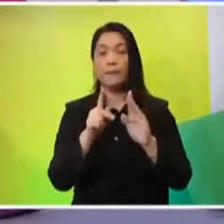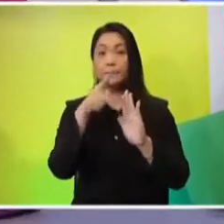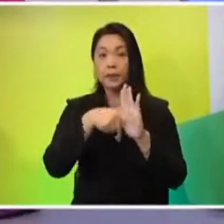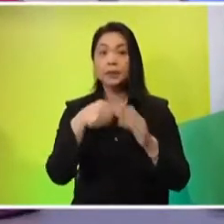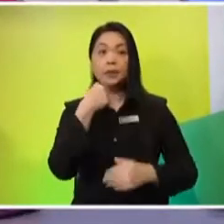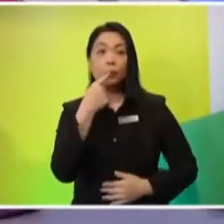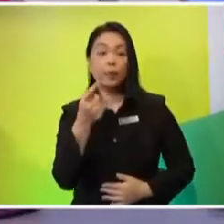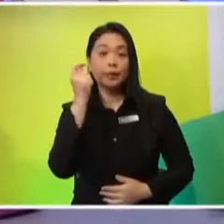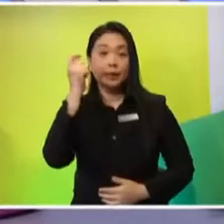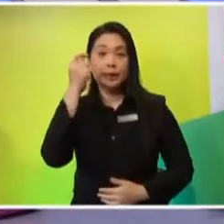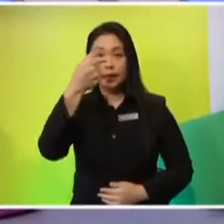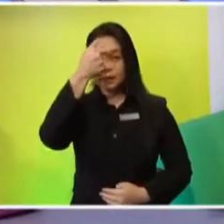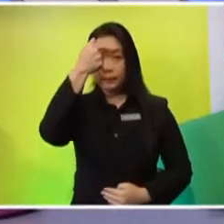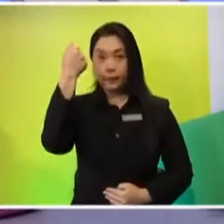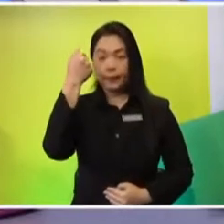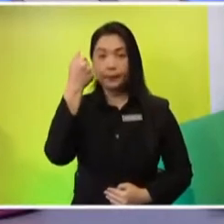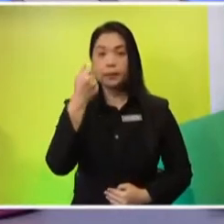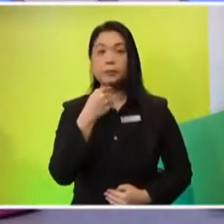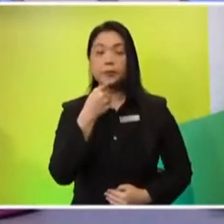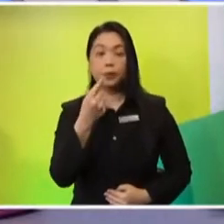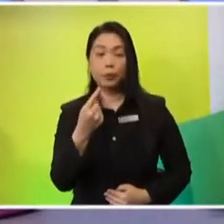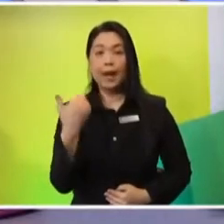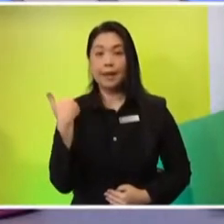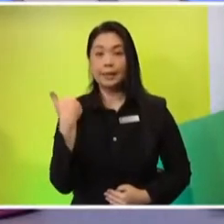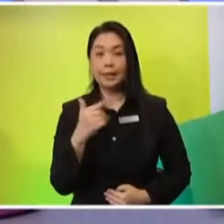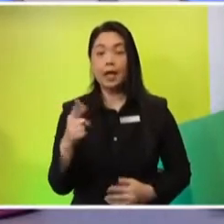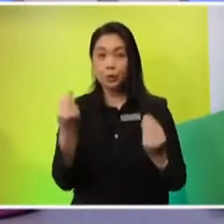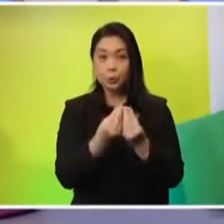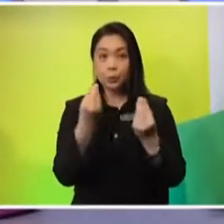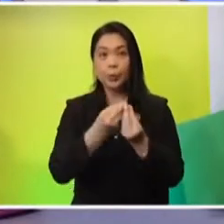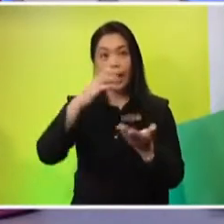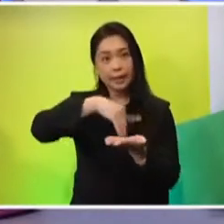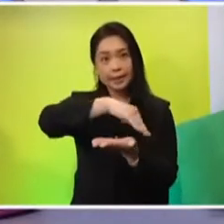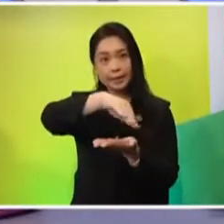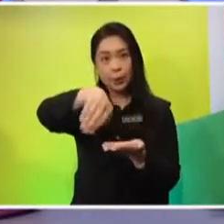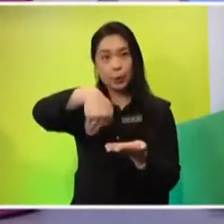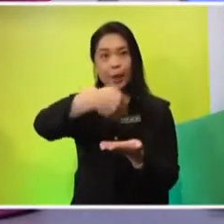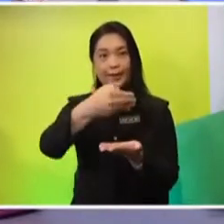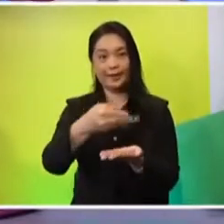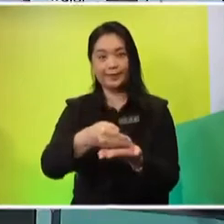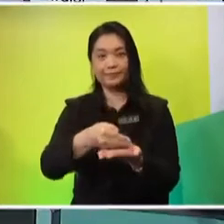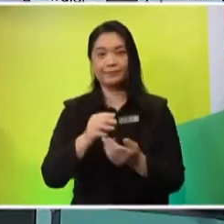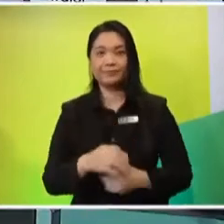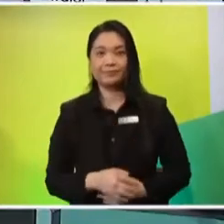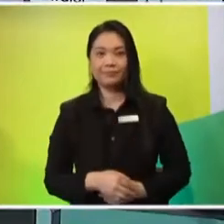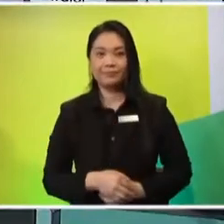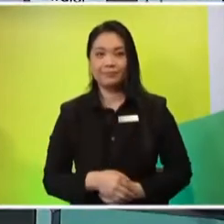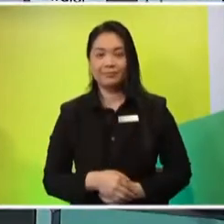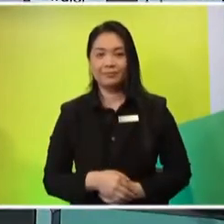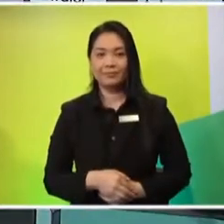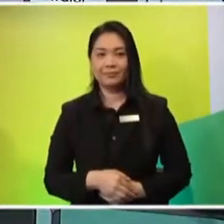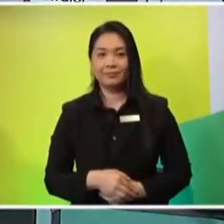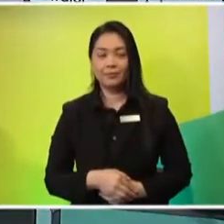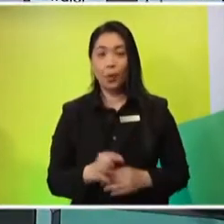tadi. Sebab penyebut ialah jumlah keseluruhan bahagian. Oh, okay. Begitu.